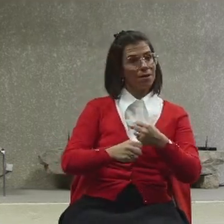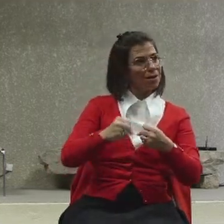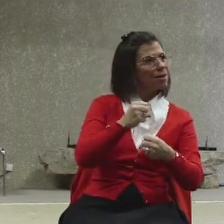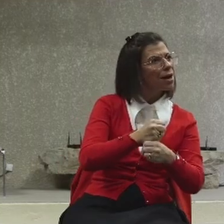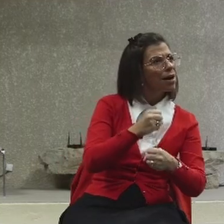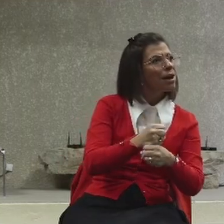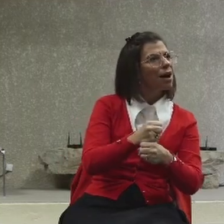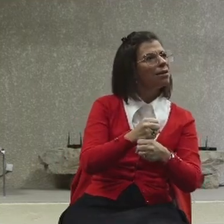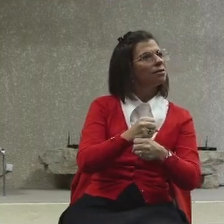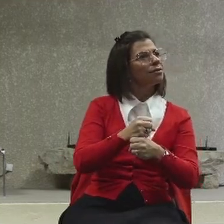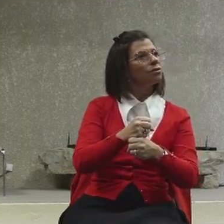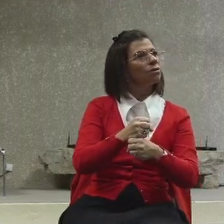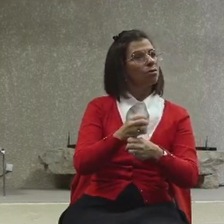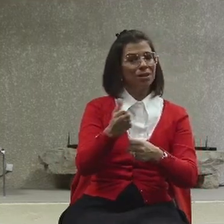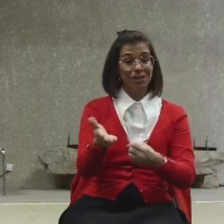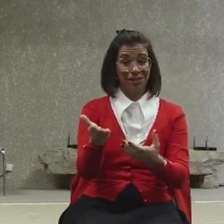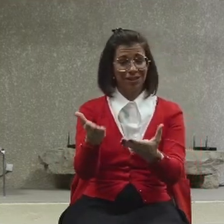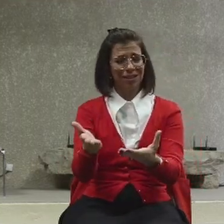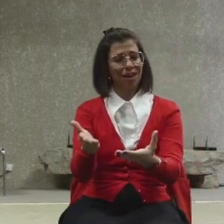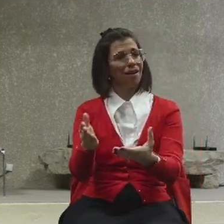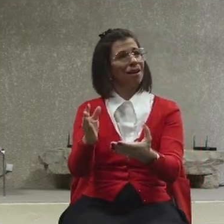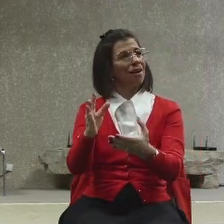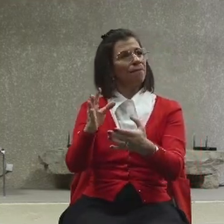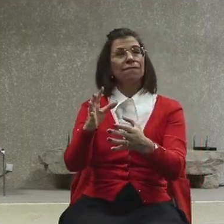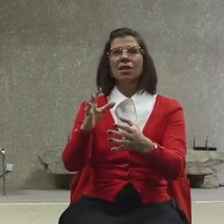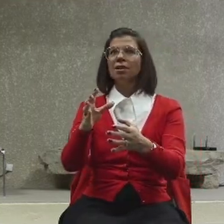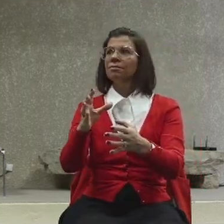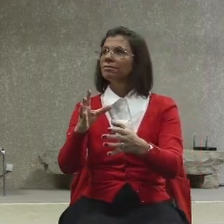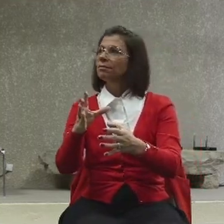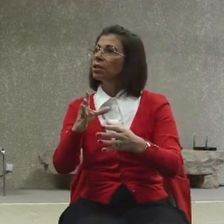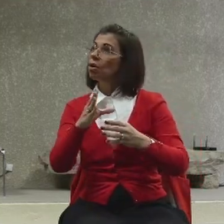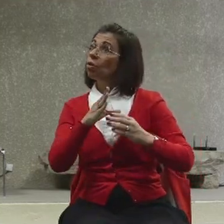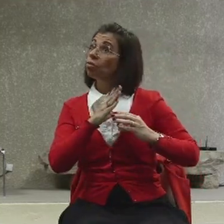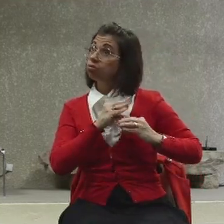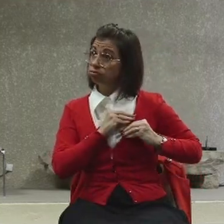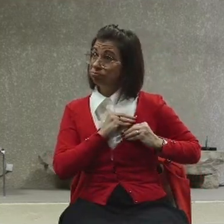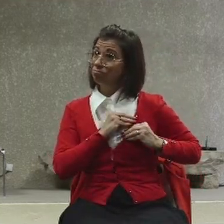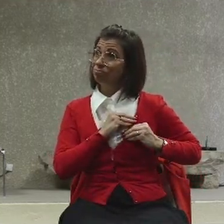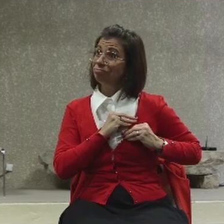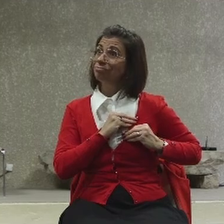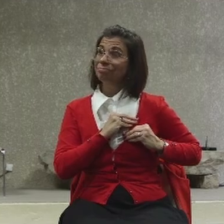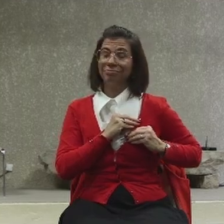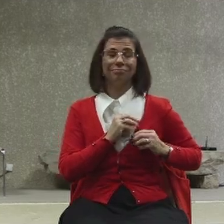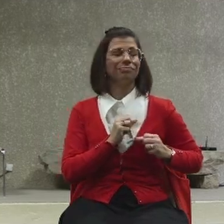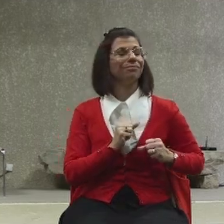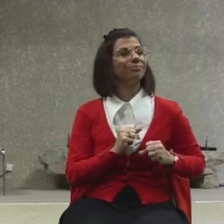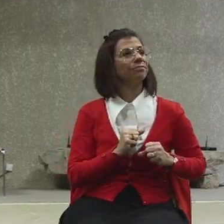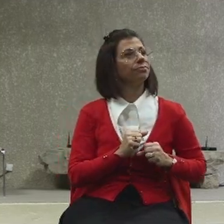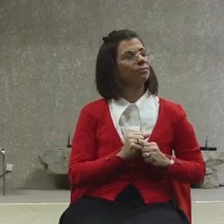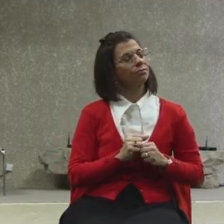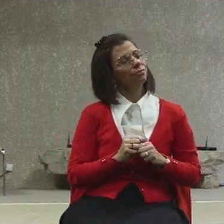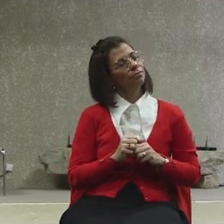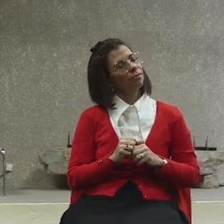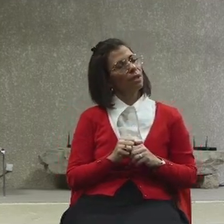et gagner en assurance. Vous savez que Éphésiens 4, 24 nous dit, je le rappelle,